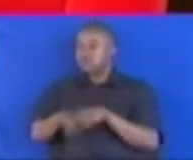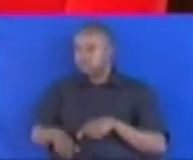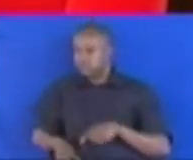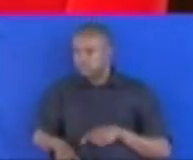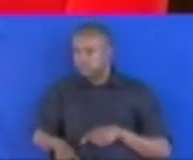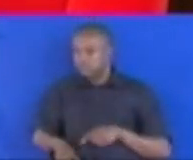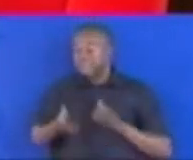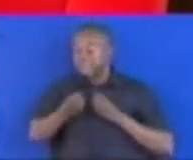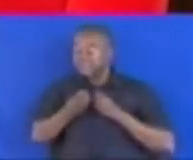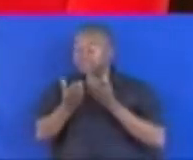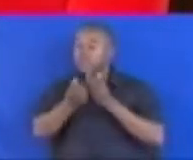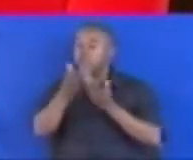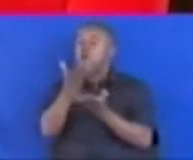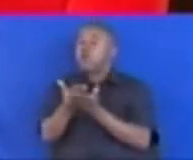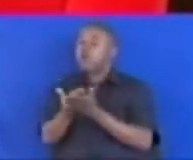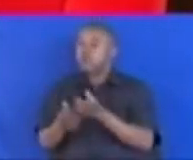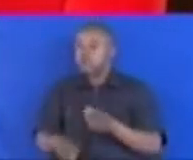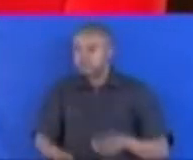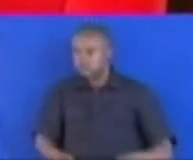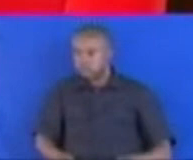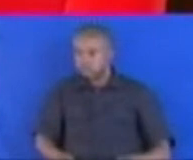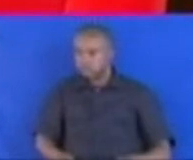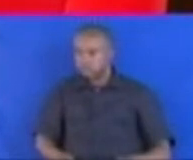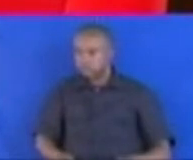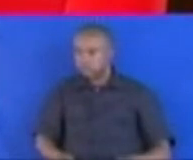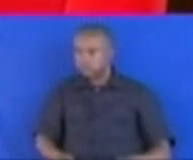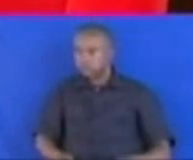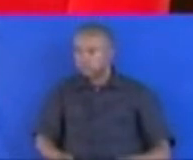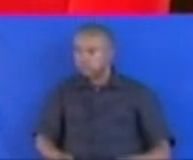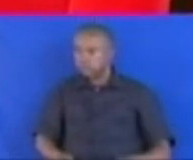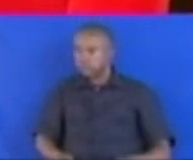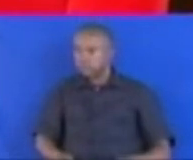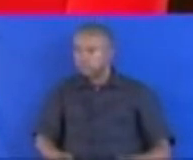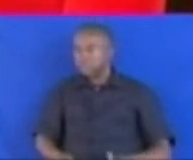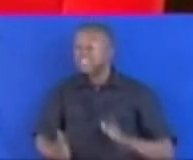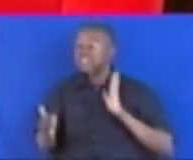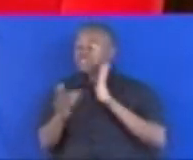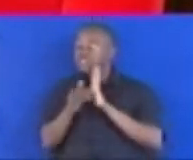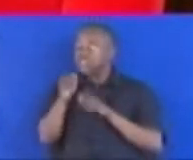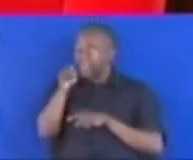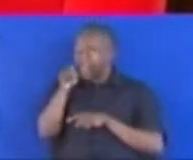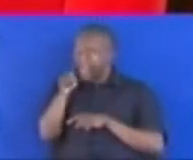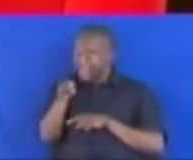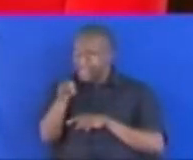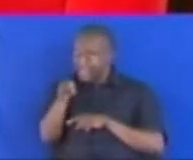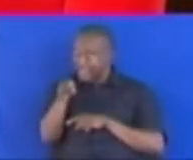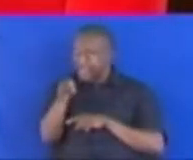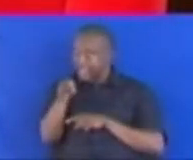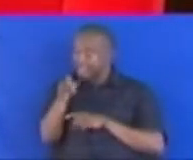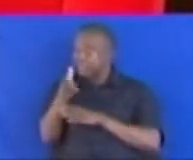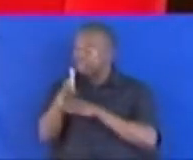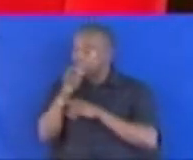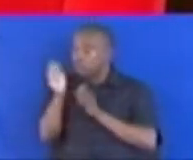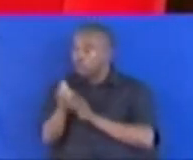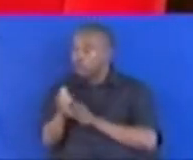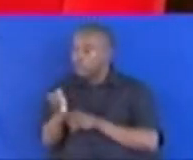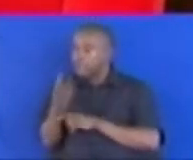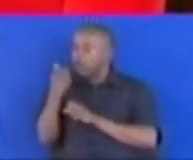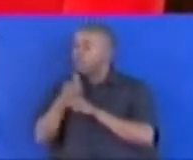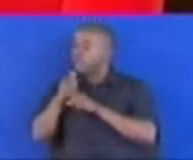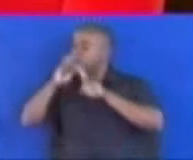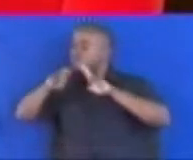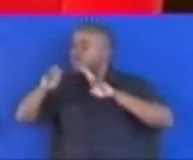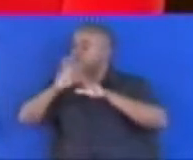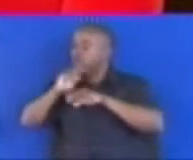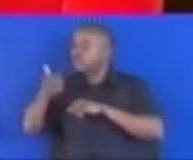zinatakiwa ziende haraka. Na sheria ya hawa Emergency Use Authorization ni kwamba kwa sababu dawa haijafanywa utafiti